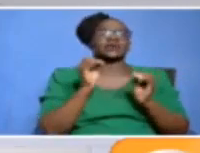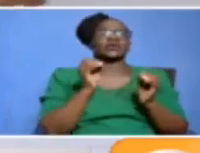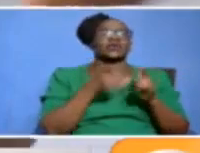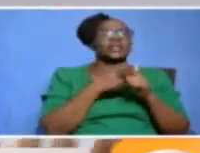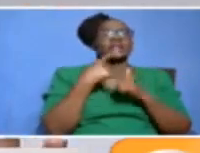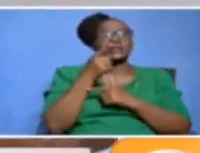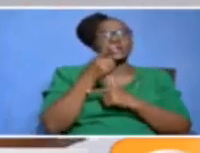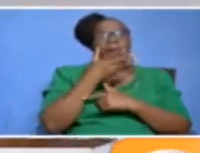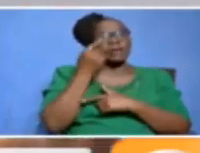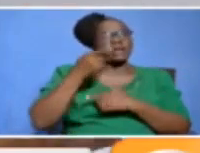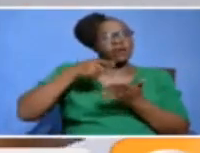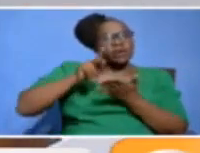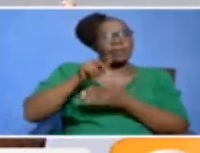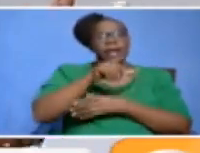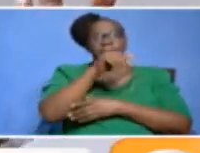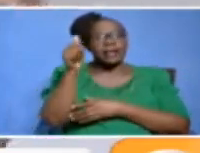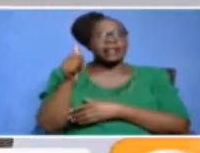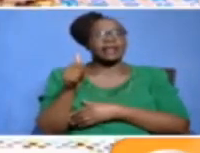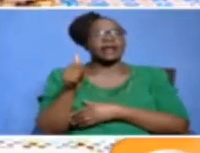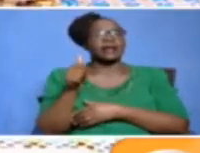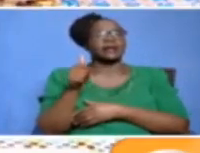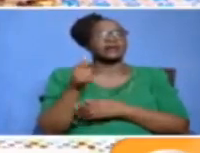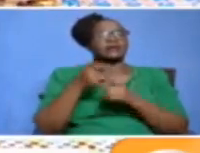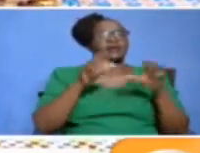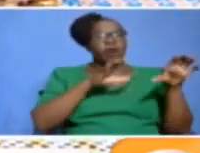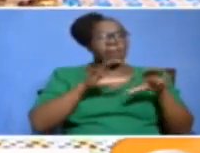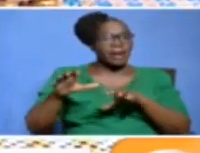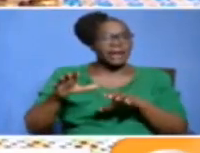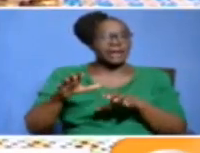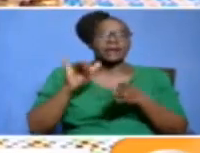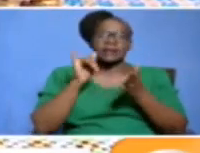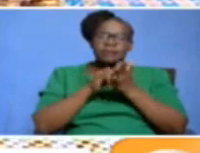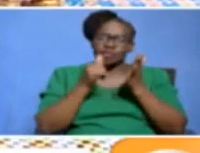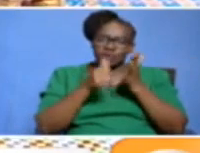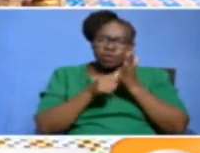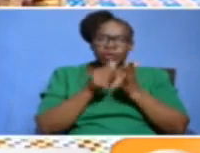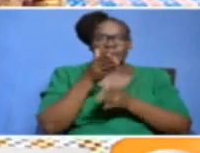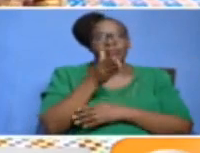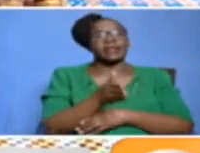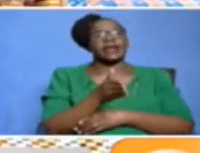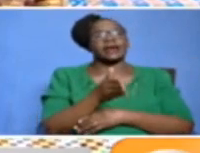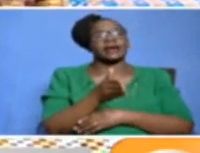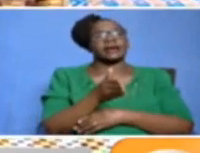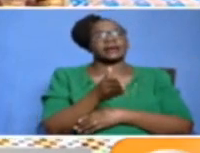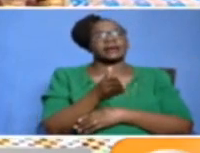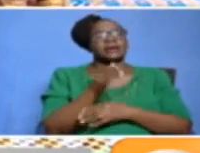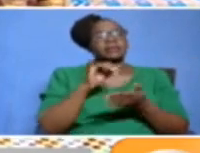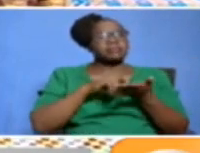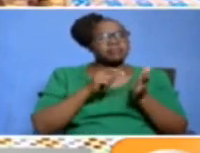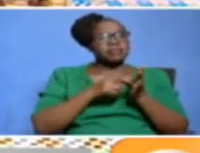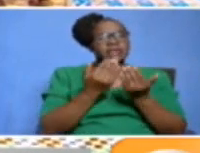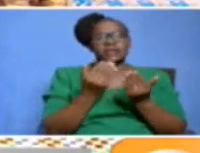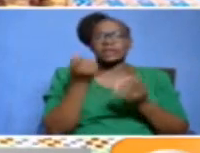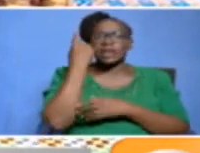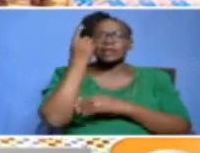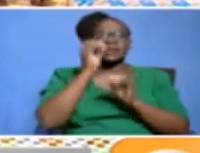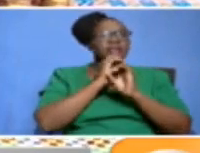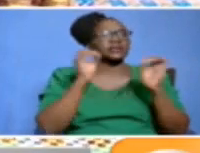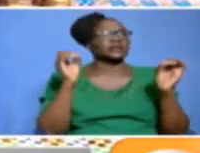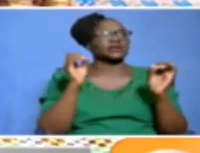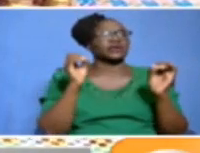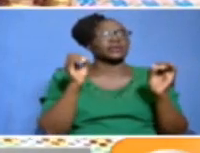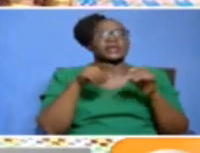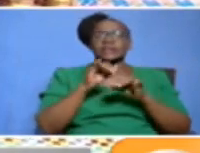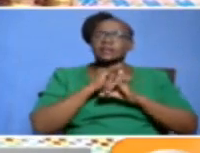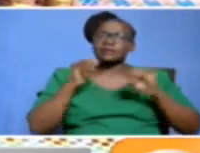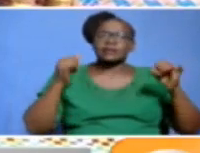kumwambia si twende tukanunua wa kiume. Sokoni. Ndio chanzo hicho cha kwanza kumtia maneno ya uasi. Maana ni mtoto huyu. Yeye yuko very